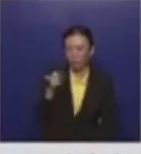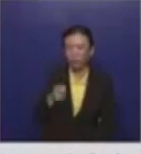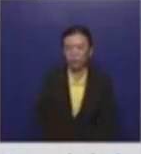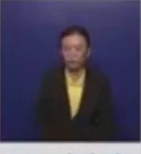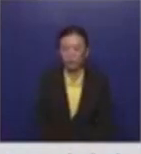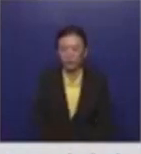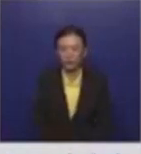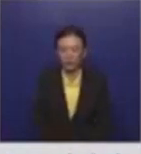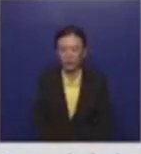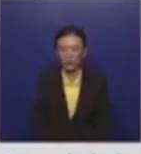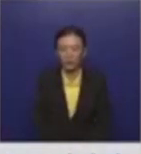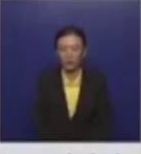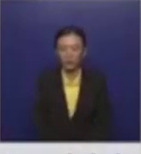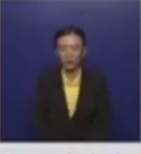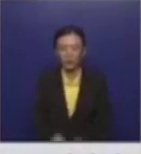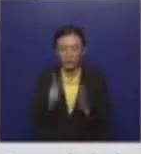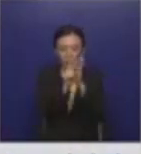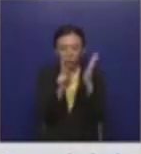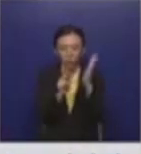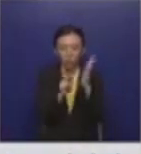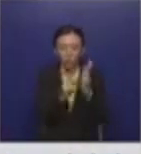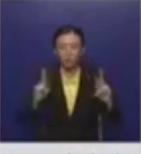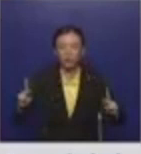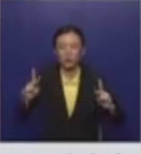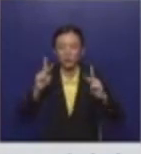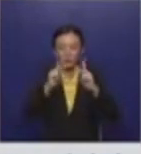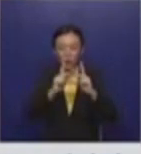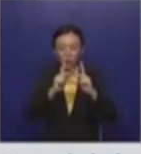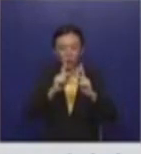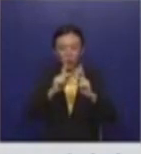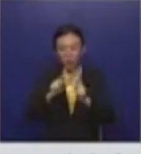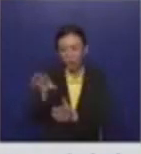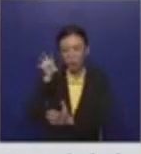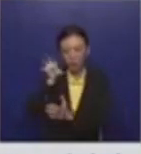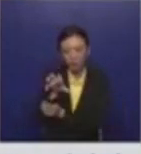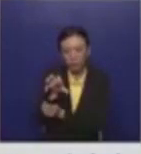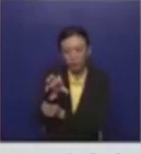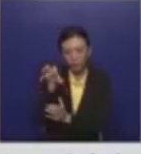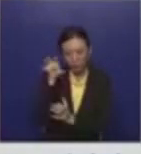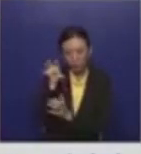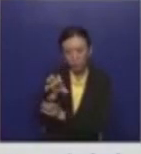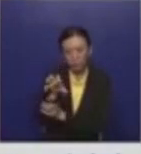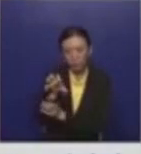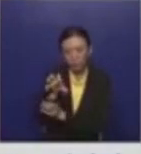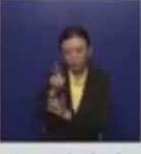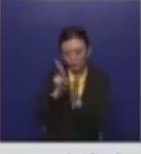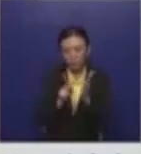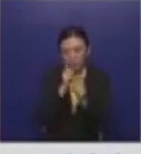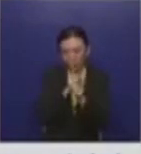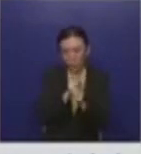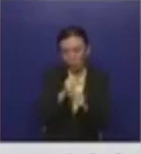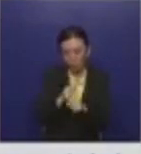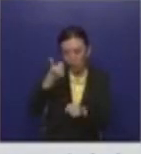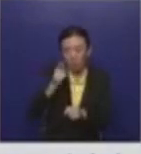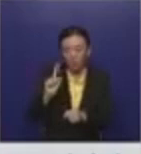ชี้ขาดออกมาท่านเองกฎกระทรวงสามารถที่จะไปเอาโทษไปบังคับโทษตามกฎหมายที่ท่านเขียนได้หรือไม่ผมไม่แ